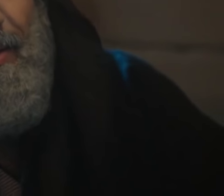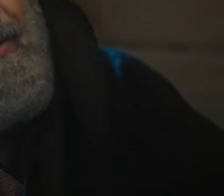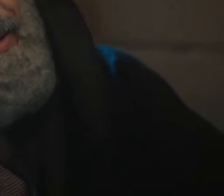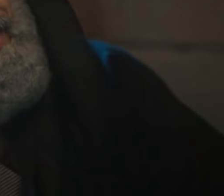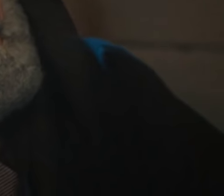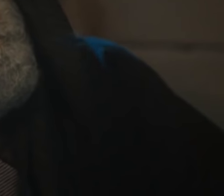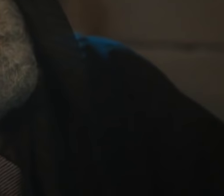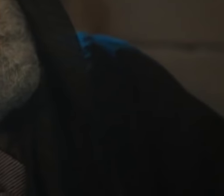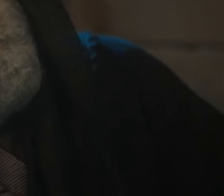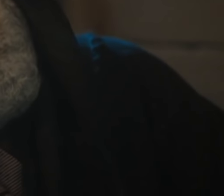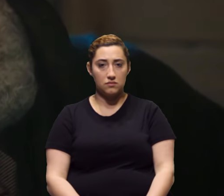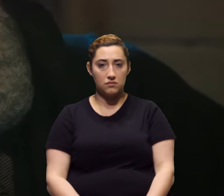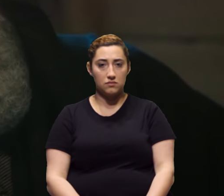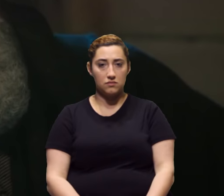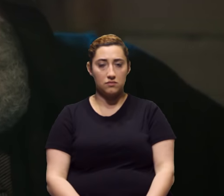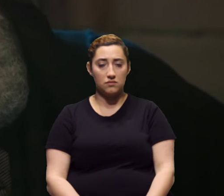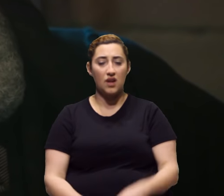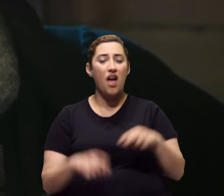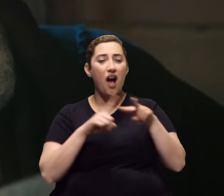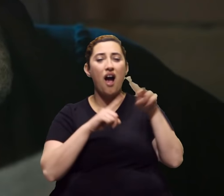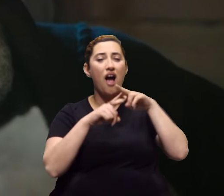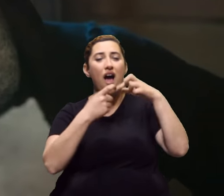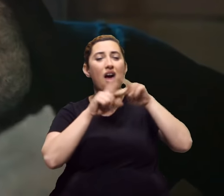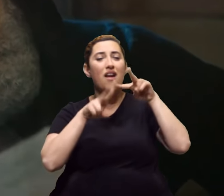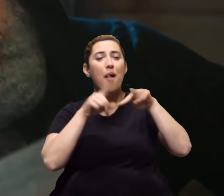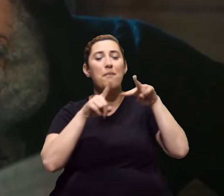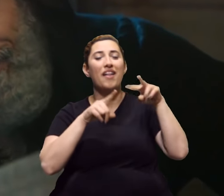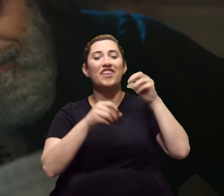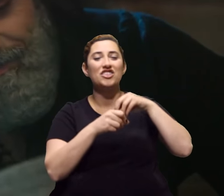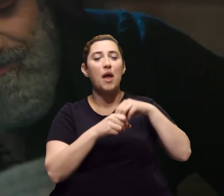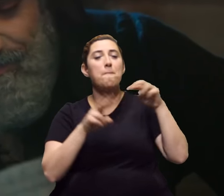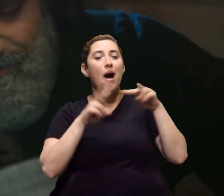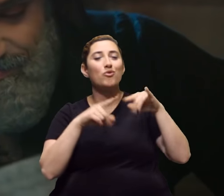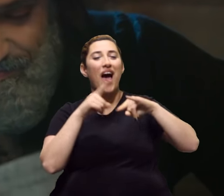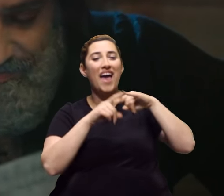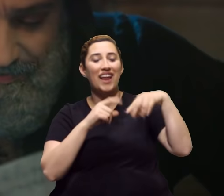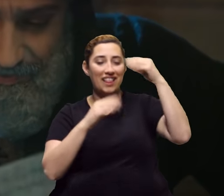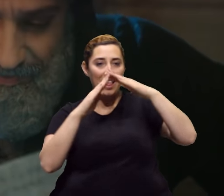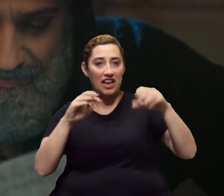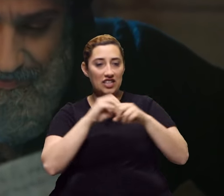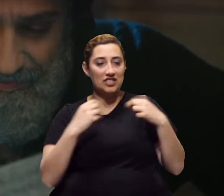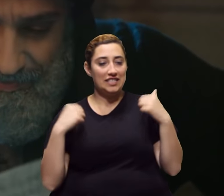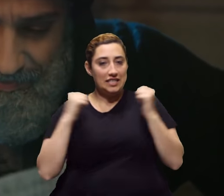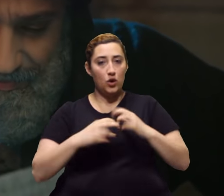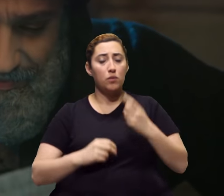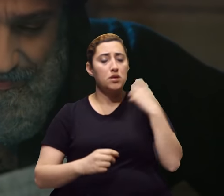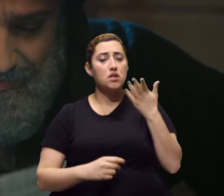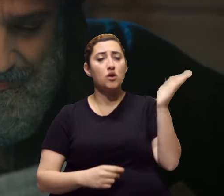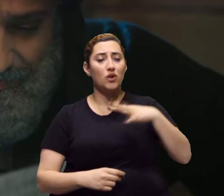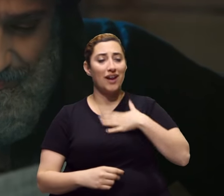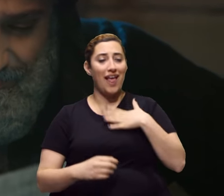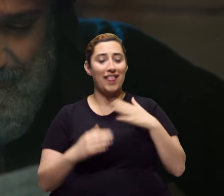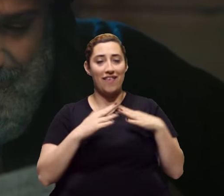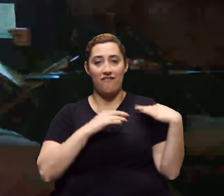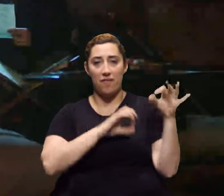Gülümsemeye devam ederek bakışlarını mektuba odakladı. Karaman'dan, Mahmut Hayrani dergahından teberrüken hırkamı giyip yıllar sonra kendi